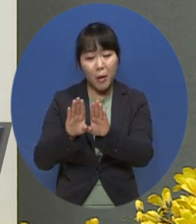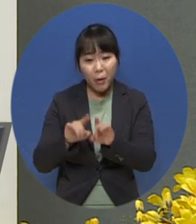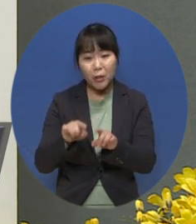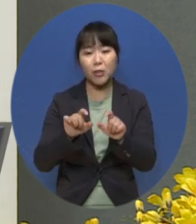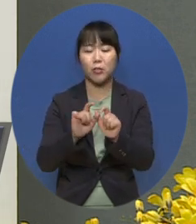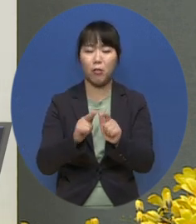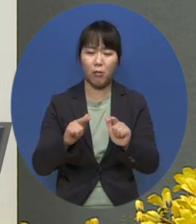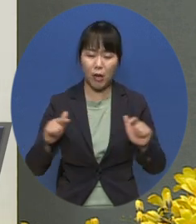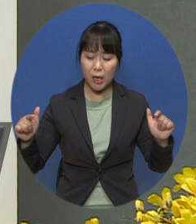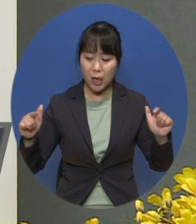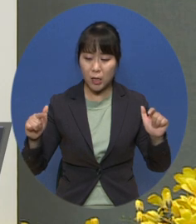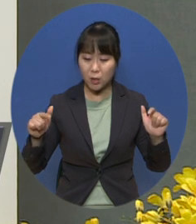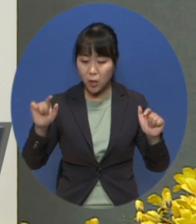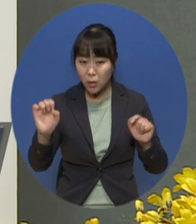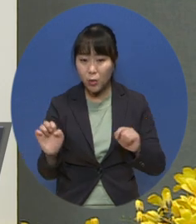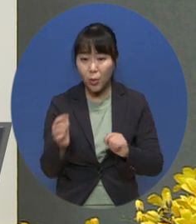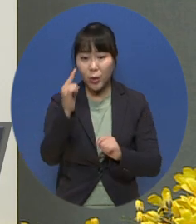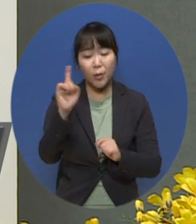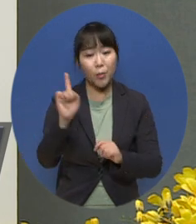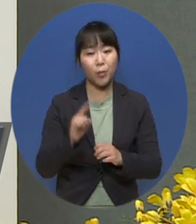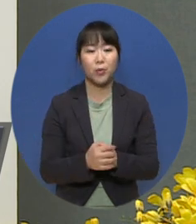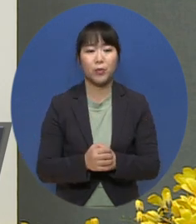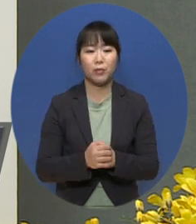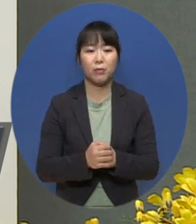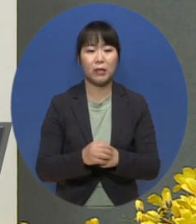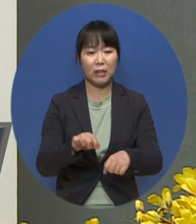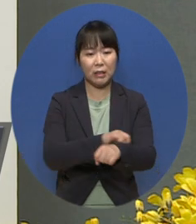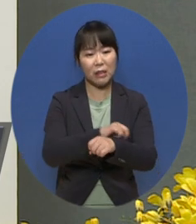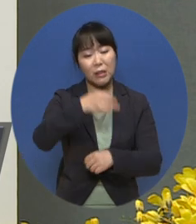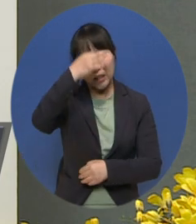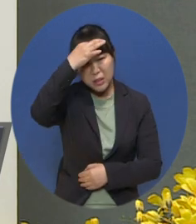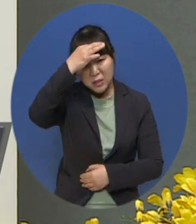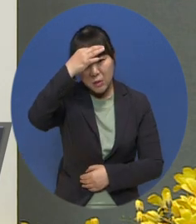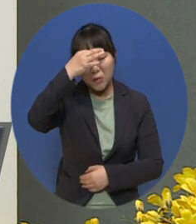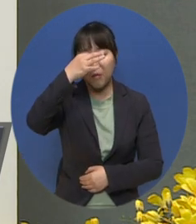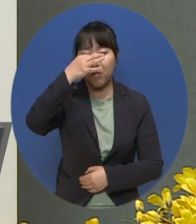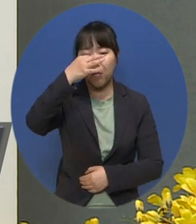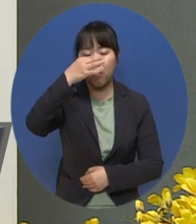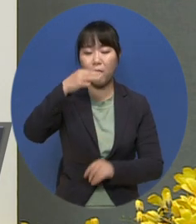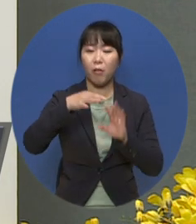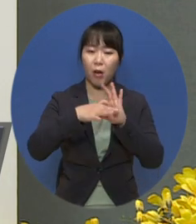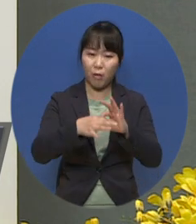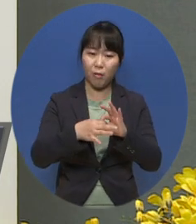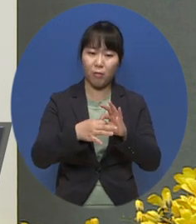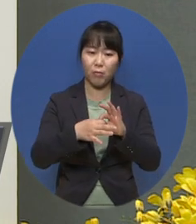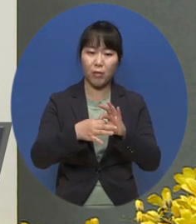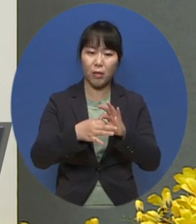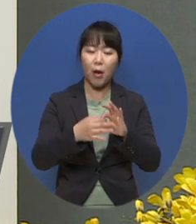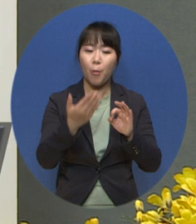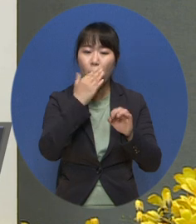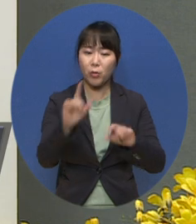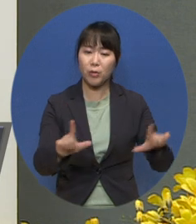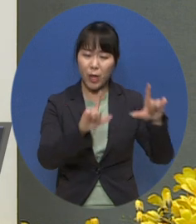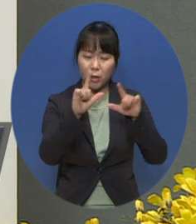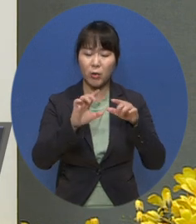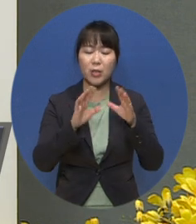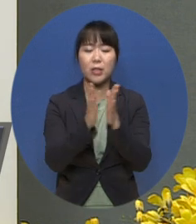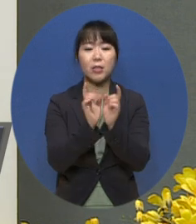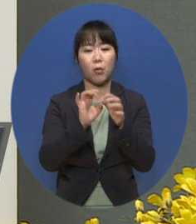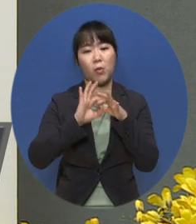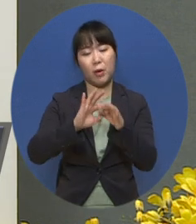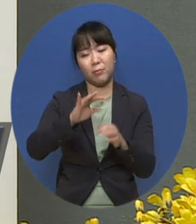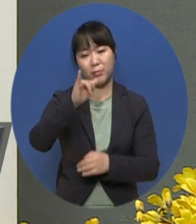여러가지 이우 중에도 특히 뭐 기능적인 것 기술 적인 거 이런 것이 생계와 직접 관여가